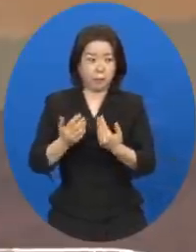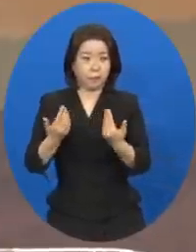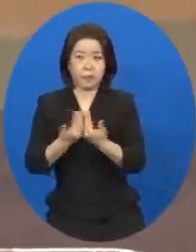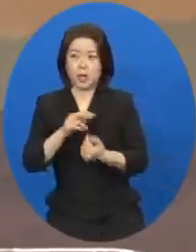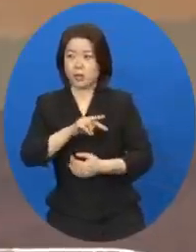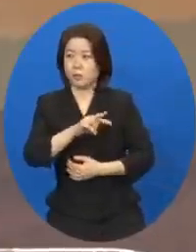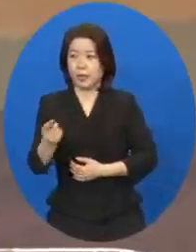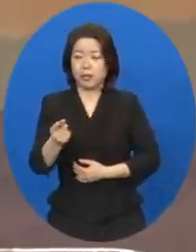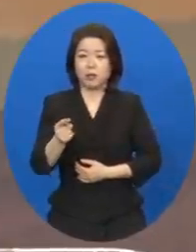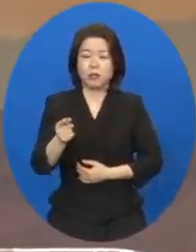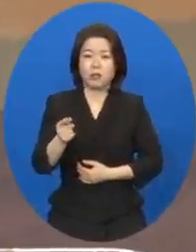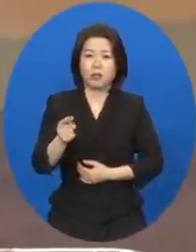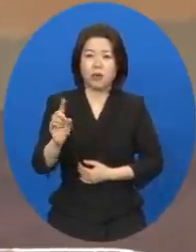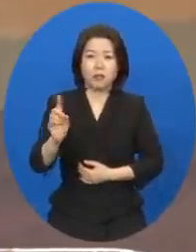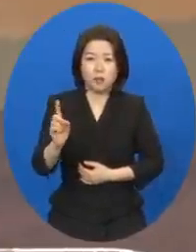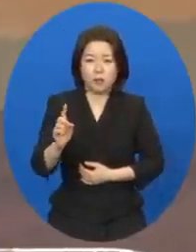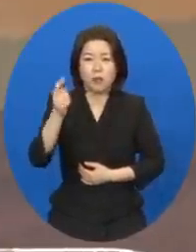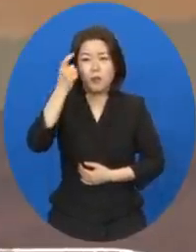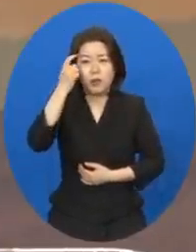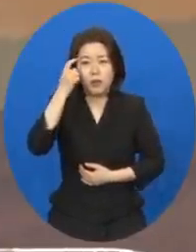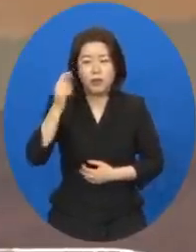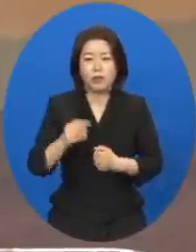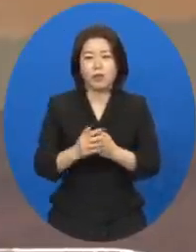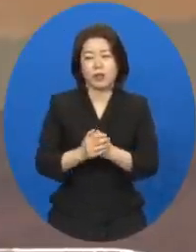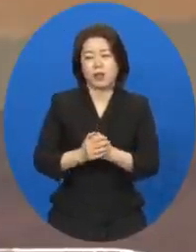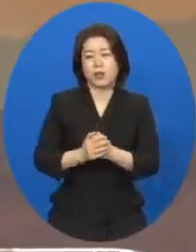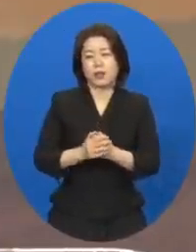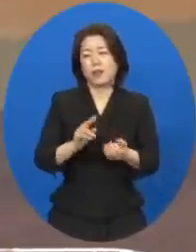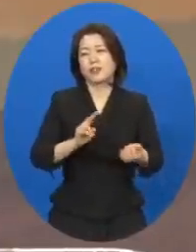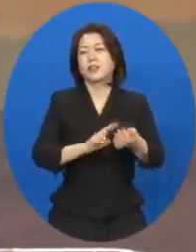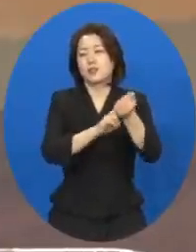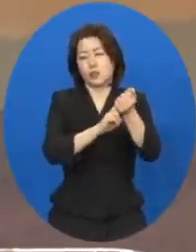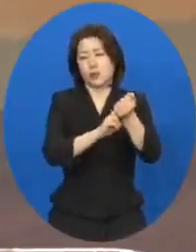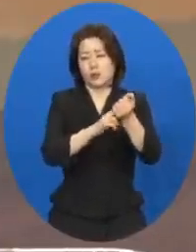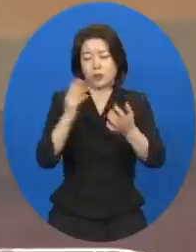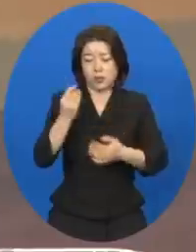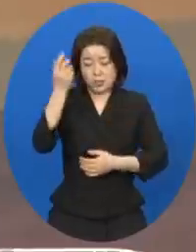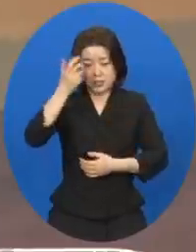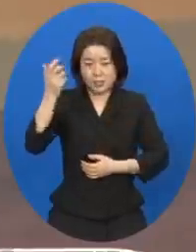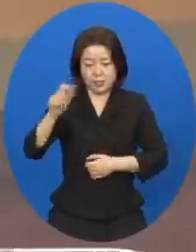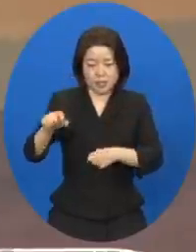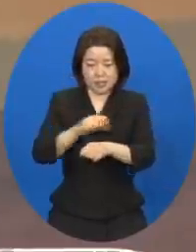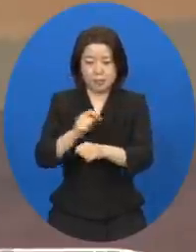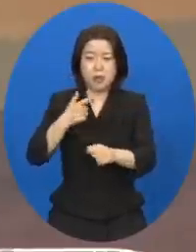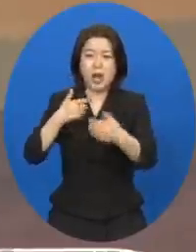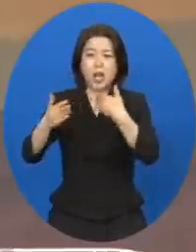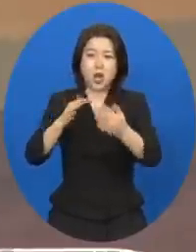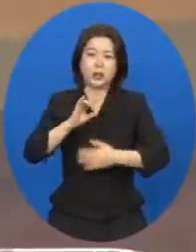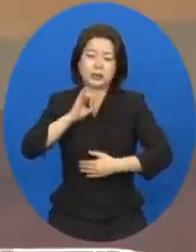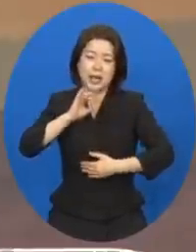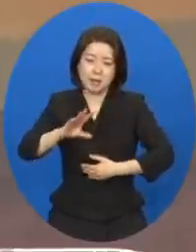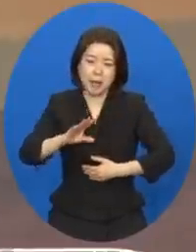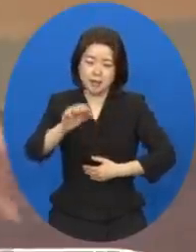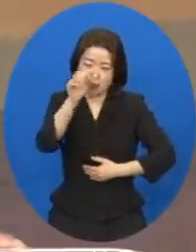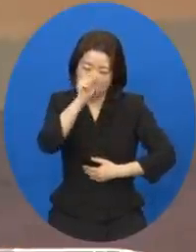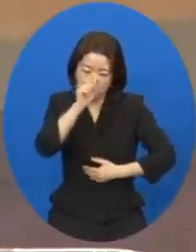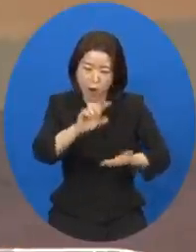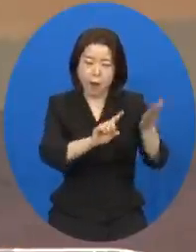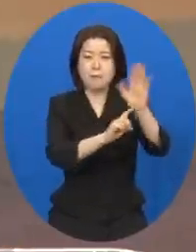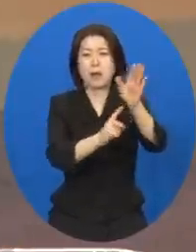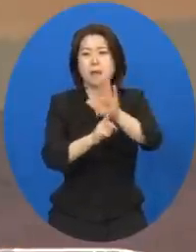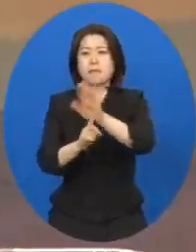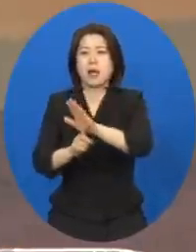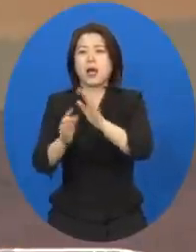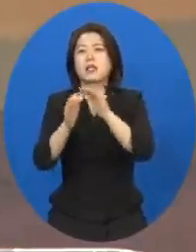이유는 어떤 기적이나 성령의 특별한 역사에 반응하면서 하나님께만 예배할 줄 아는